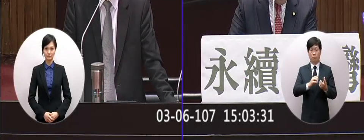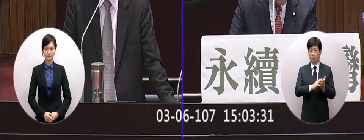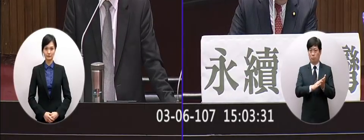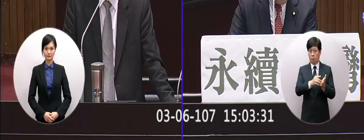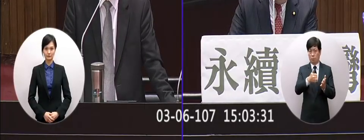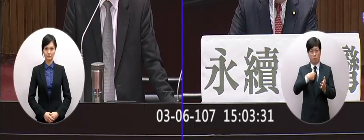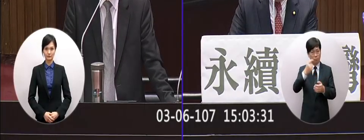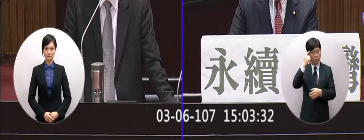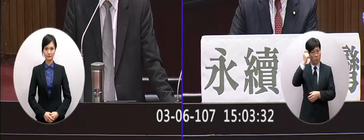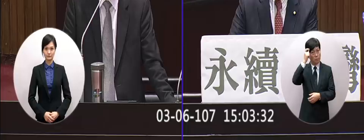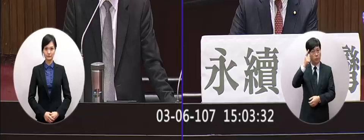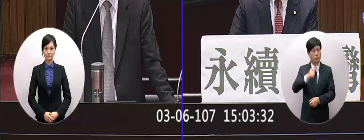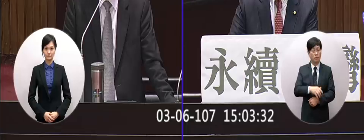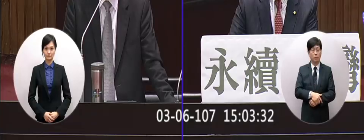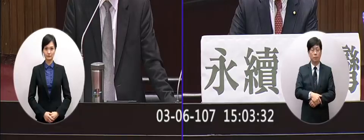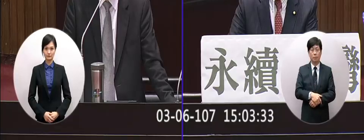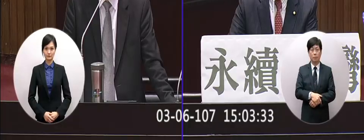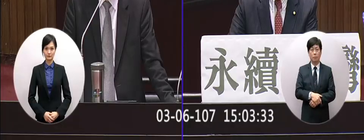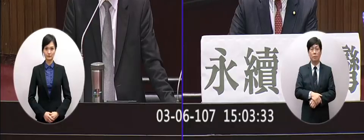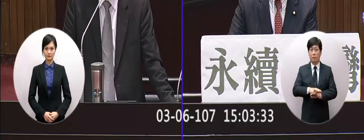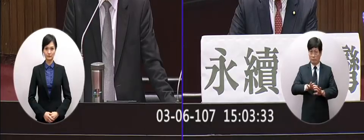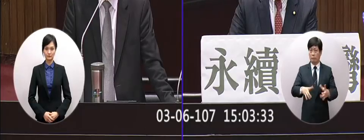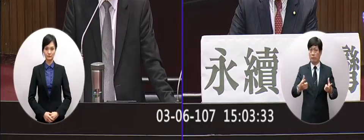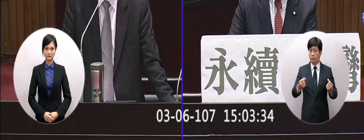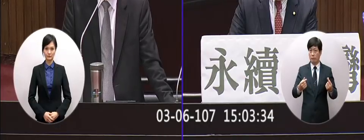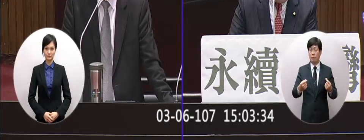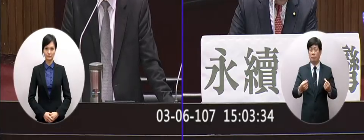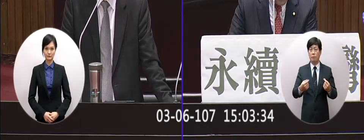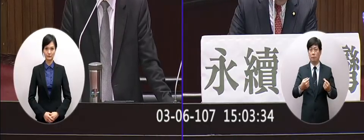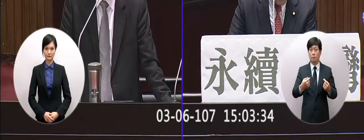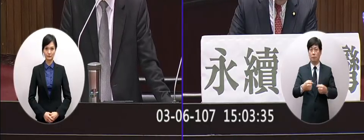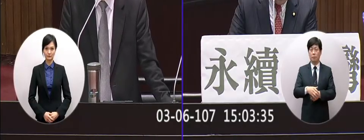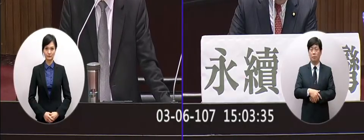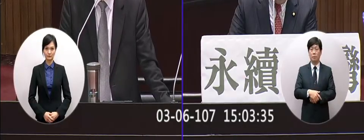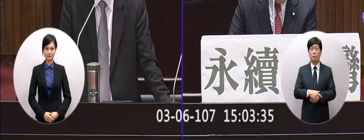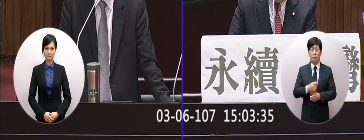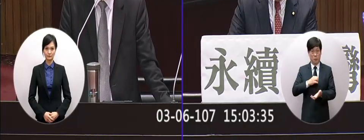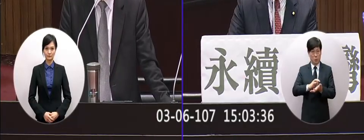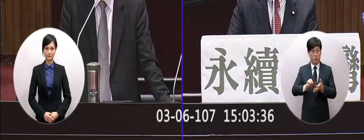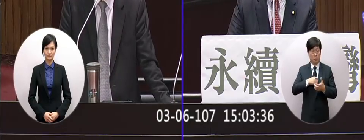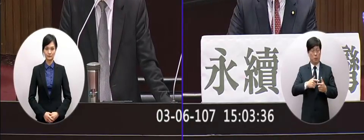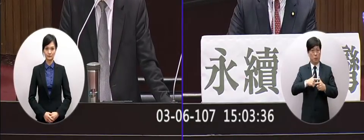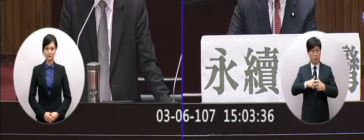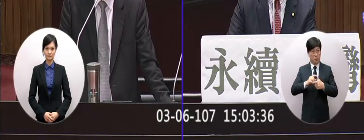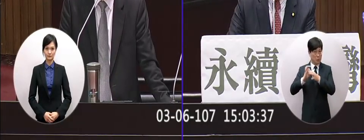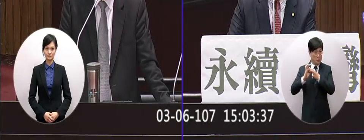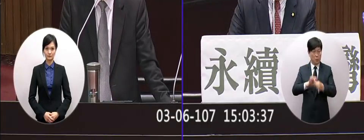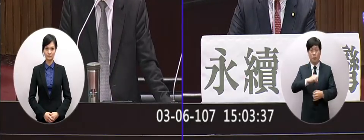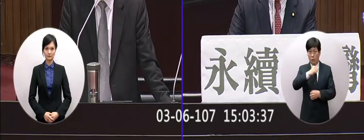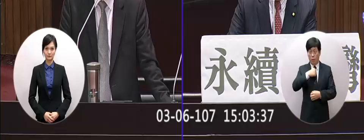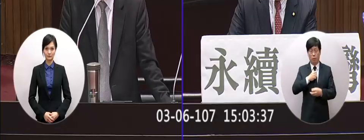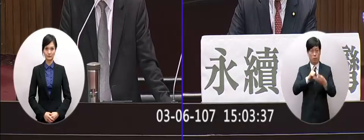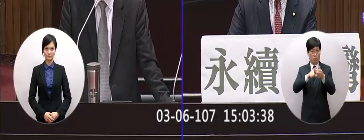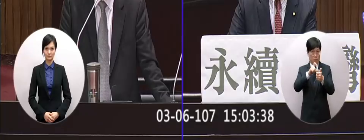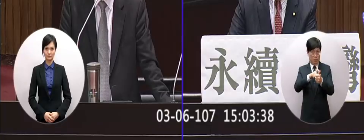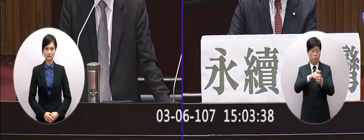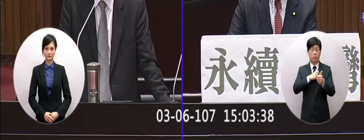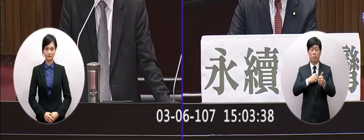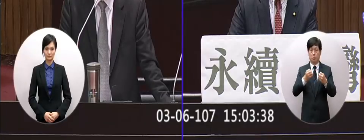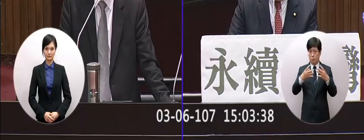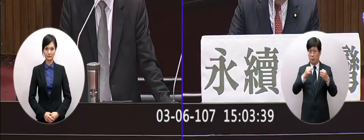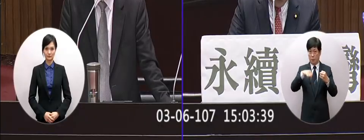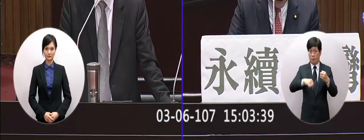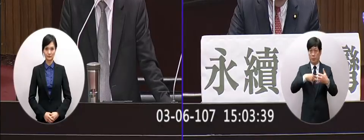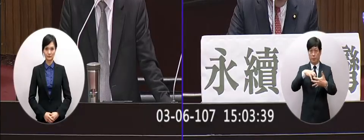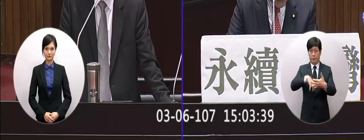你的睿智。那今天，所以今天我也以勇气的台湾作为主题，跟你讨论一些国政建